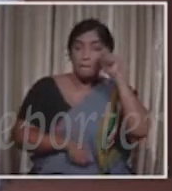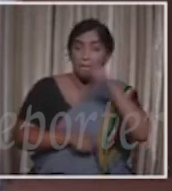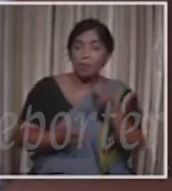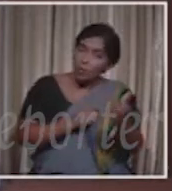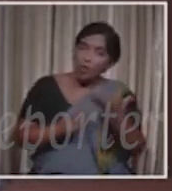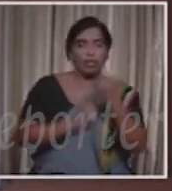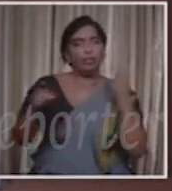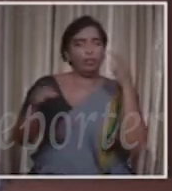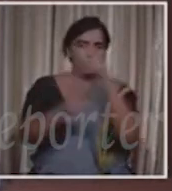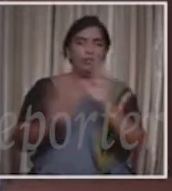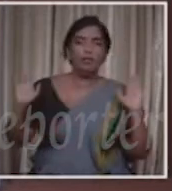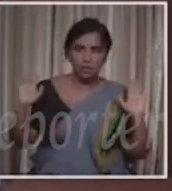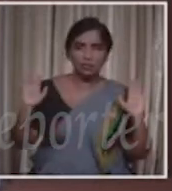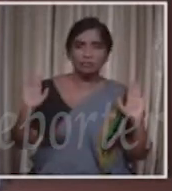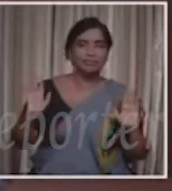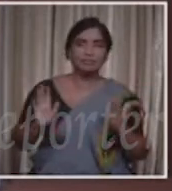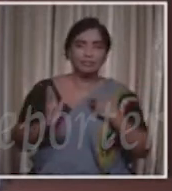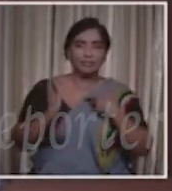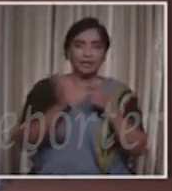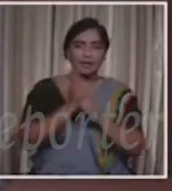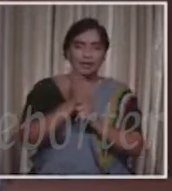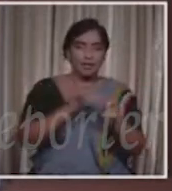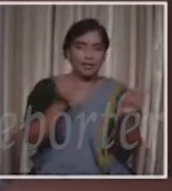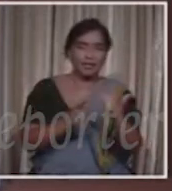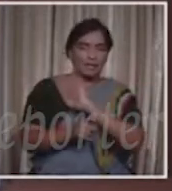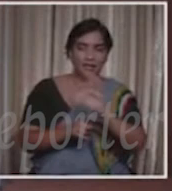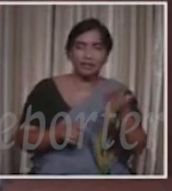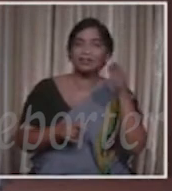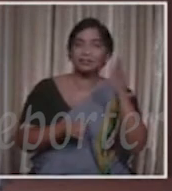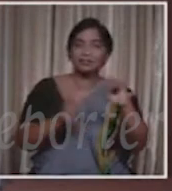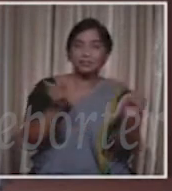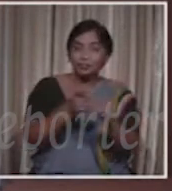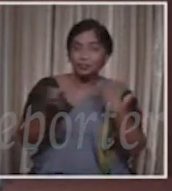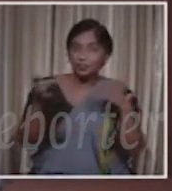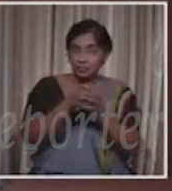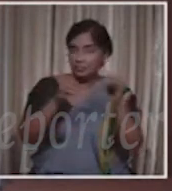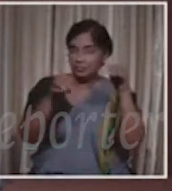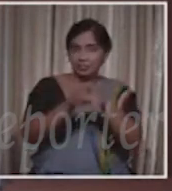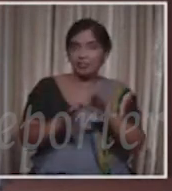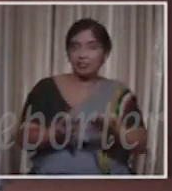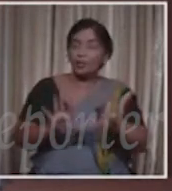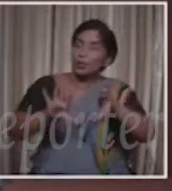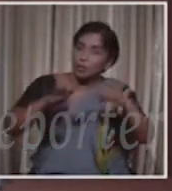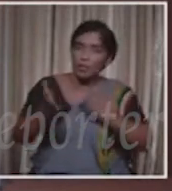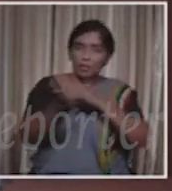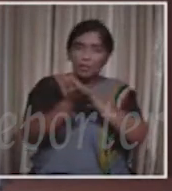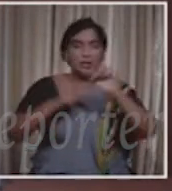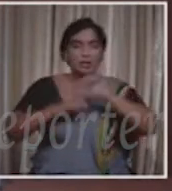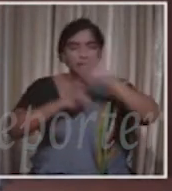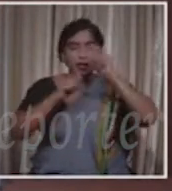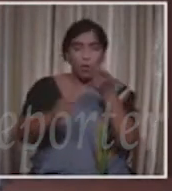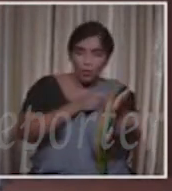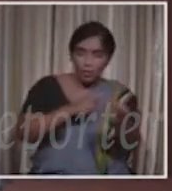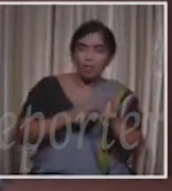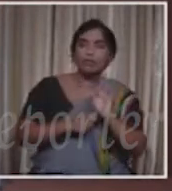මර කණ්ඩායම් මරගෙන තමුන්වාසලන් හිටියේ මර කණ්ඩායම් මරගෙන අපි මිනිස්සුන්ට ගහන ඕන තැනකට යනවා මතක තබා ගන්න එහෙම